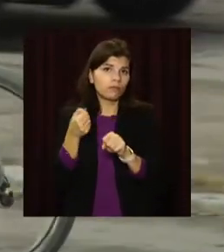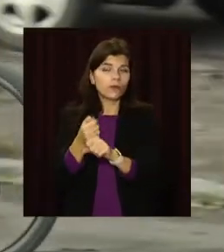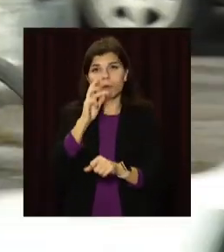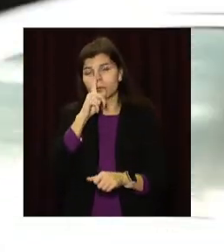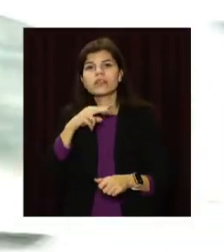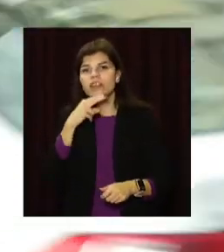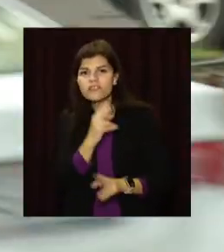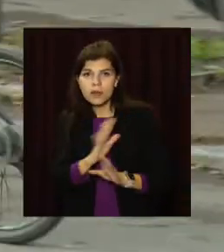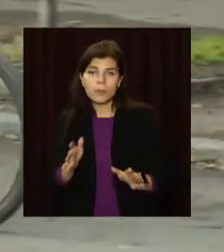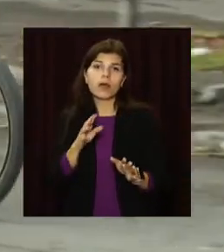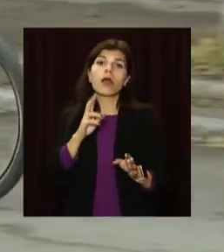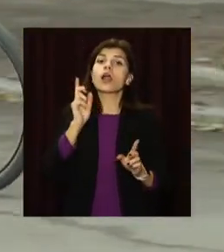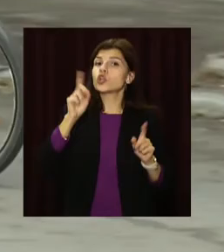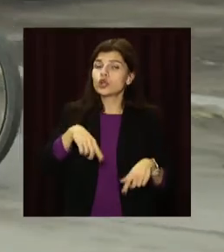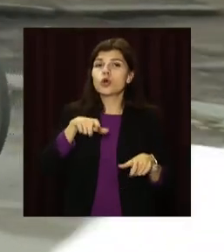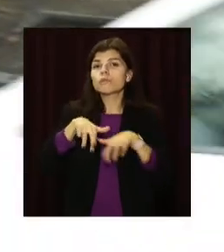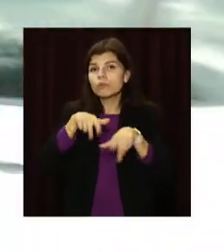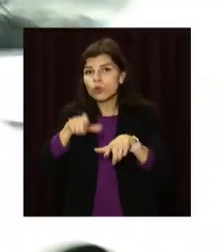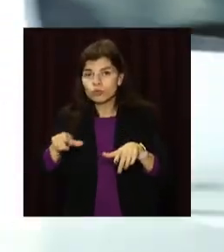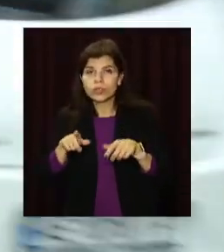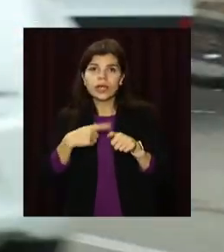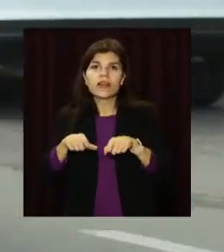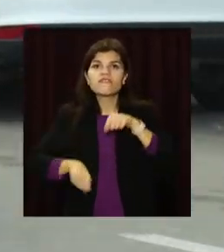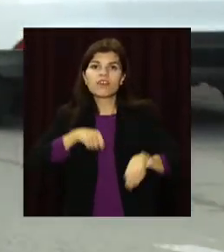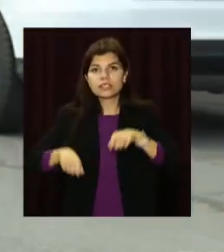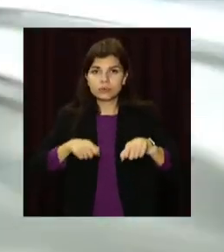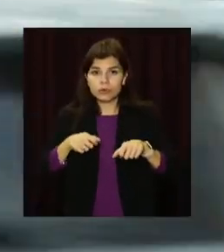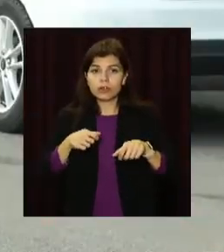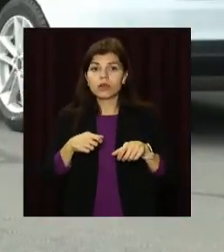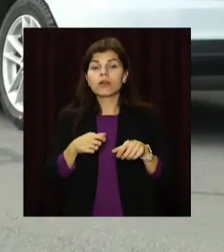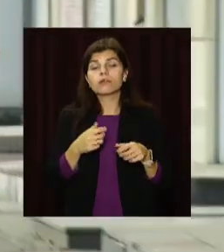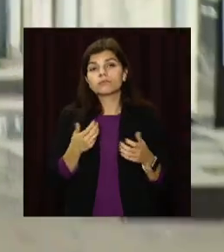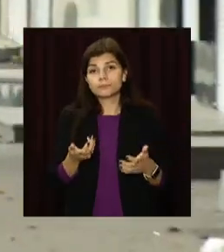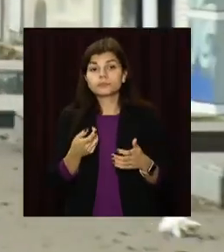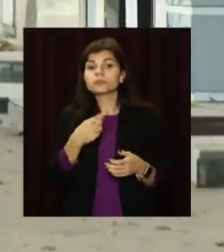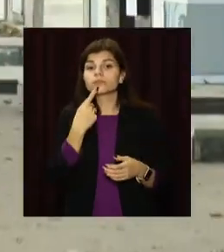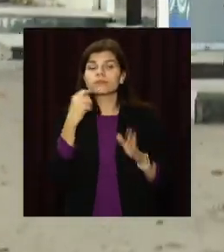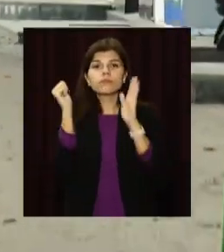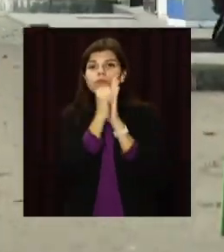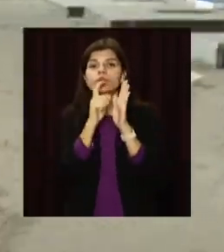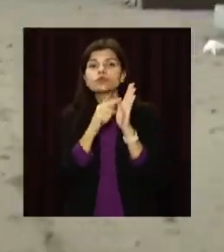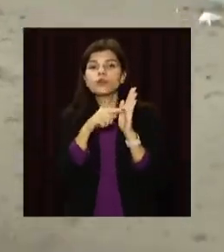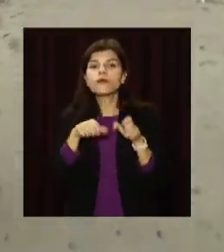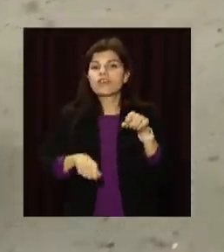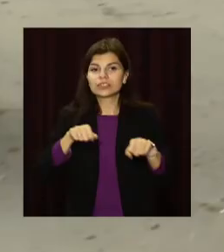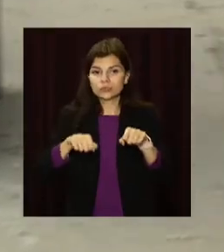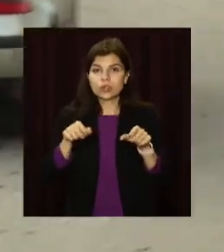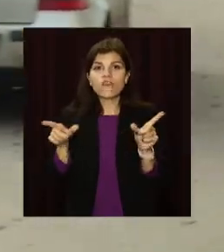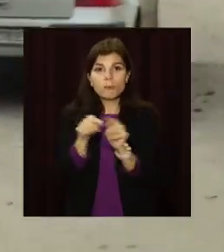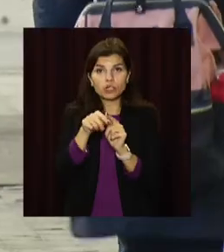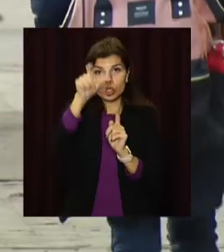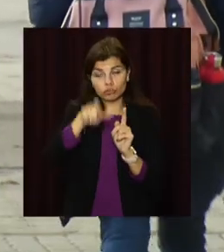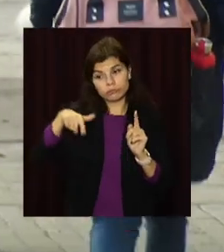пов'язані з рухом велосипедистів та пішоходів. Це нове визначення велосипедної доріжки і те, що нею можна рухатися разом із